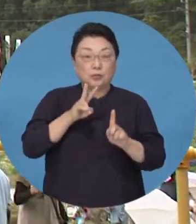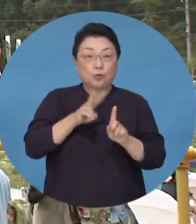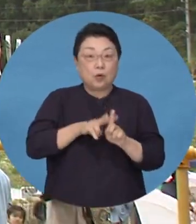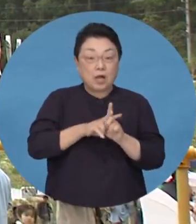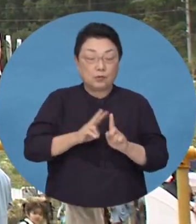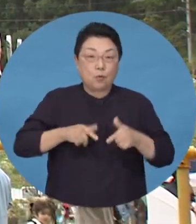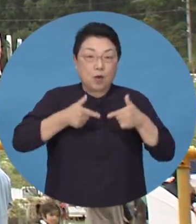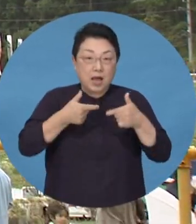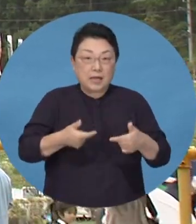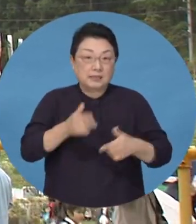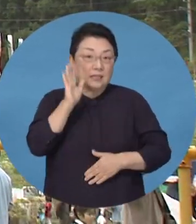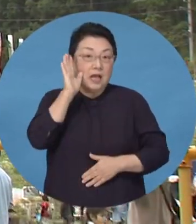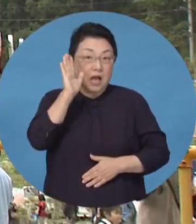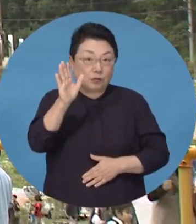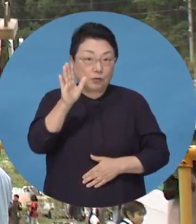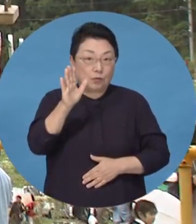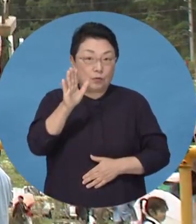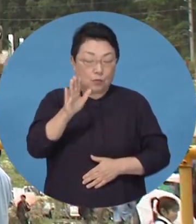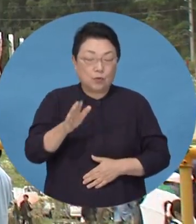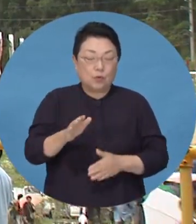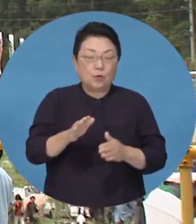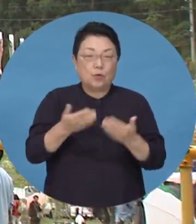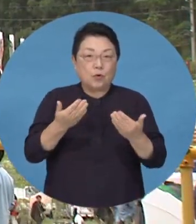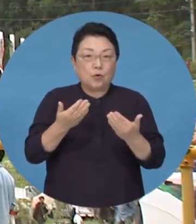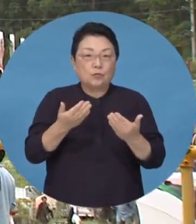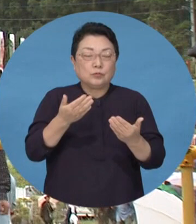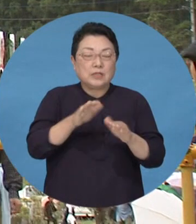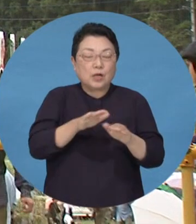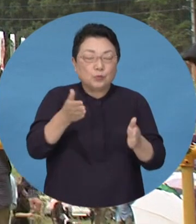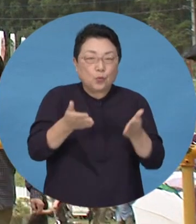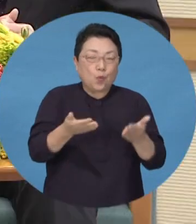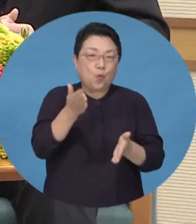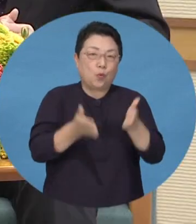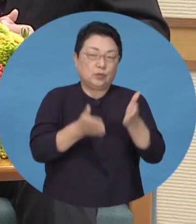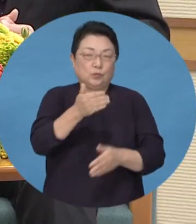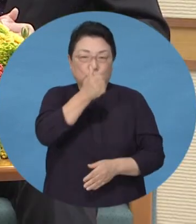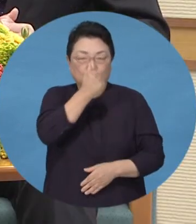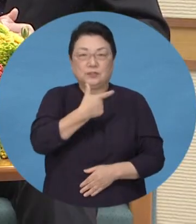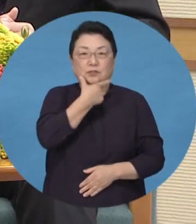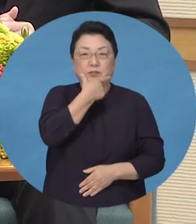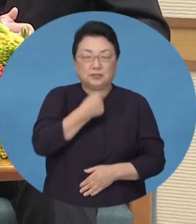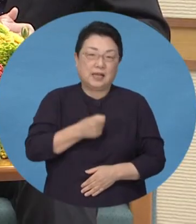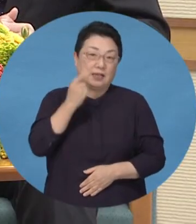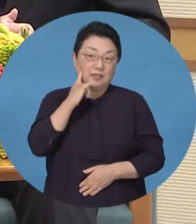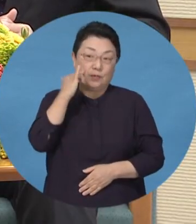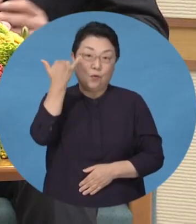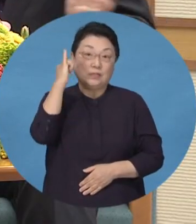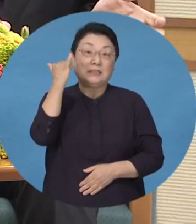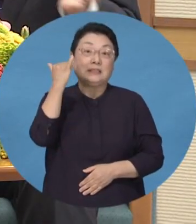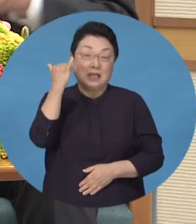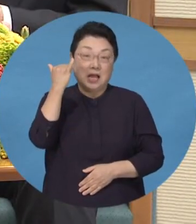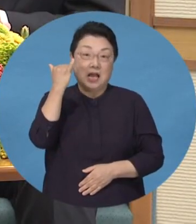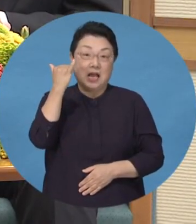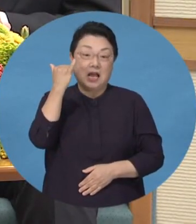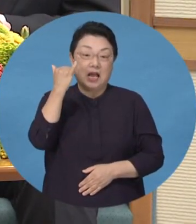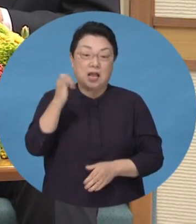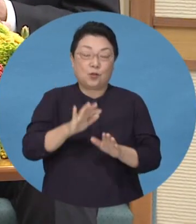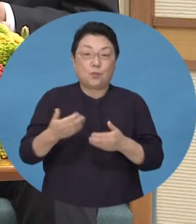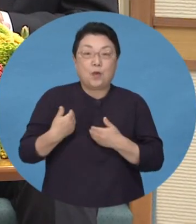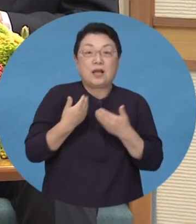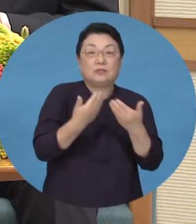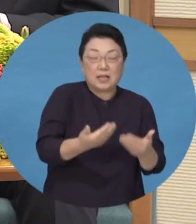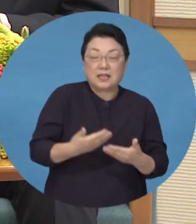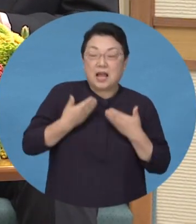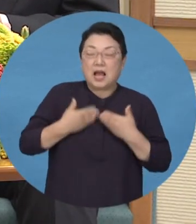てからここはですねあの学童保育をぜひとも充実させたいと親御さんが安心して子供を預けて